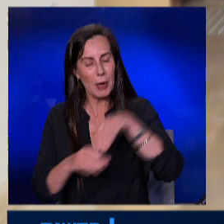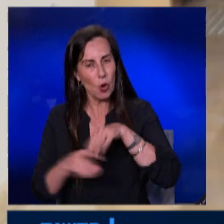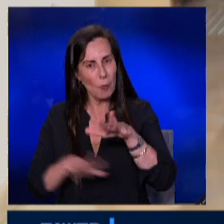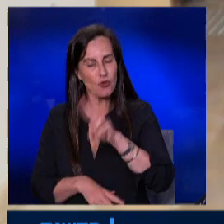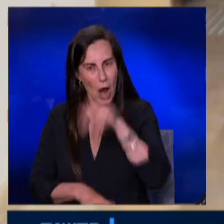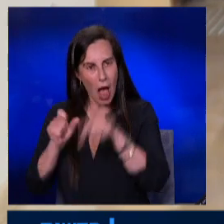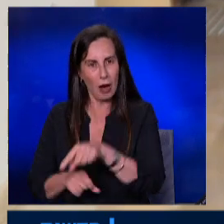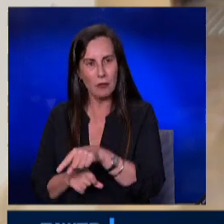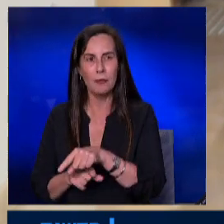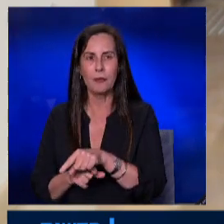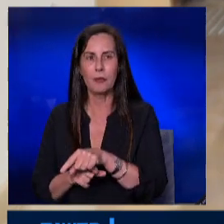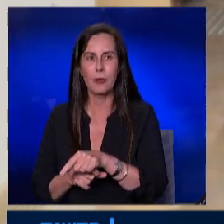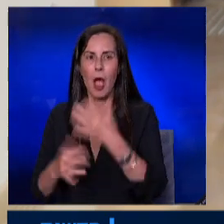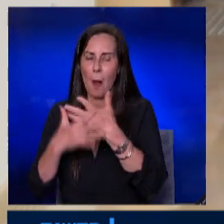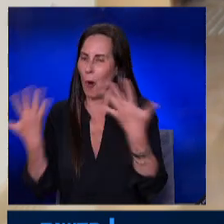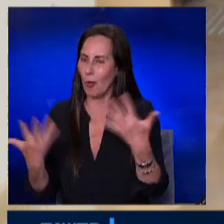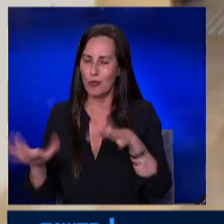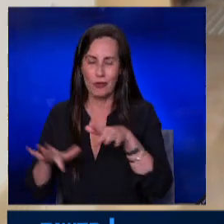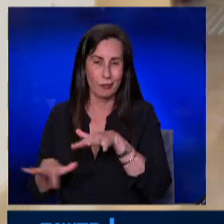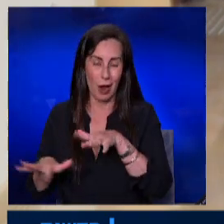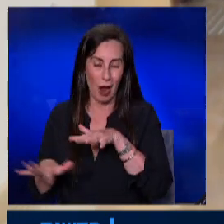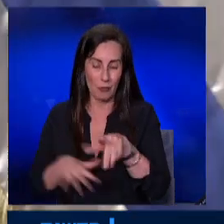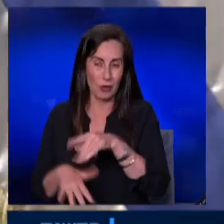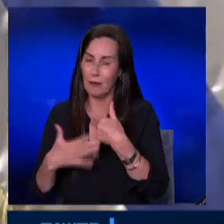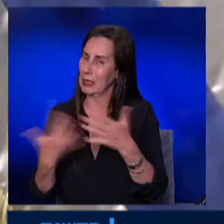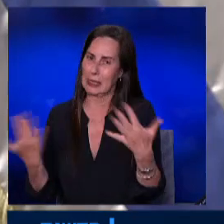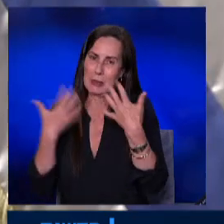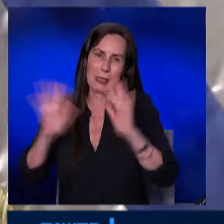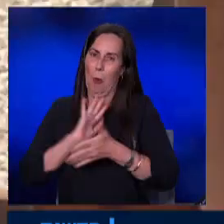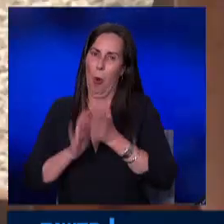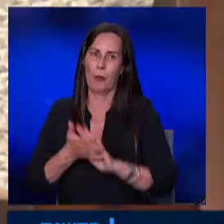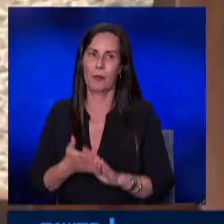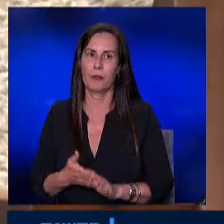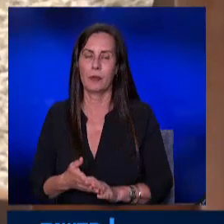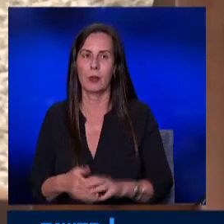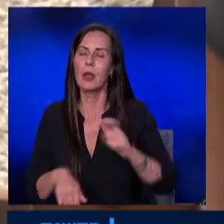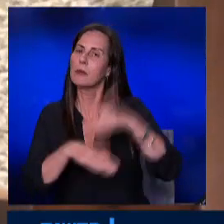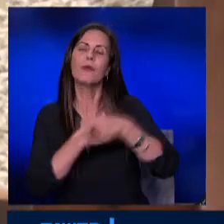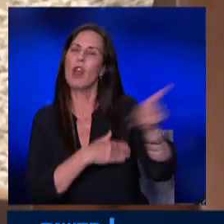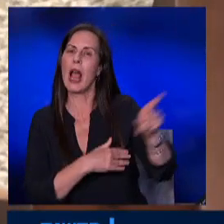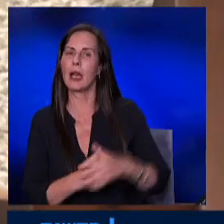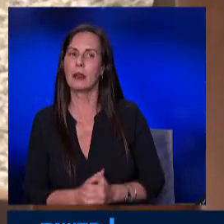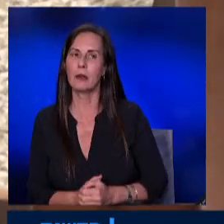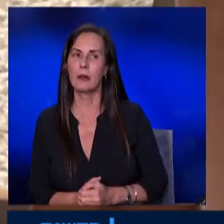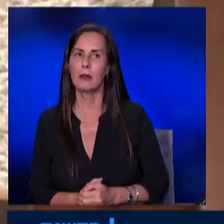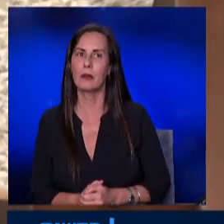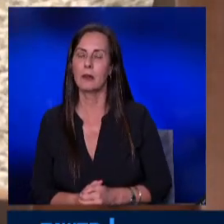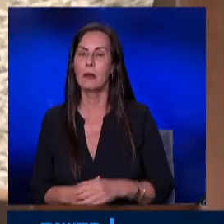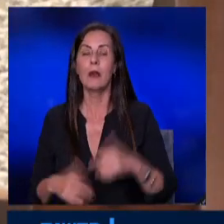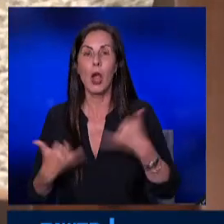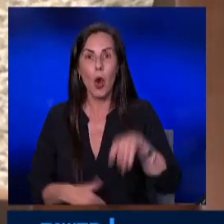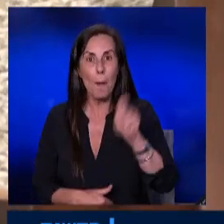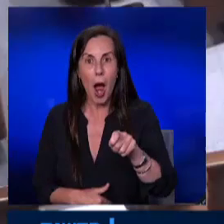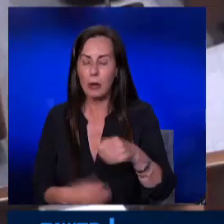הקואליציה ברור שהקואליציה הזאת הפכה לפרסה. תודה רבה, זמנך תם, נא לרדת. הערב בכנסת